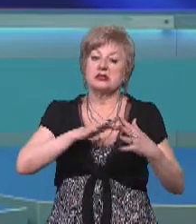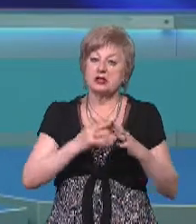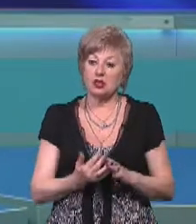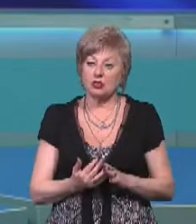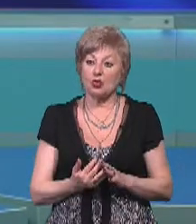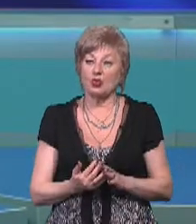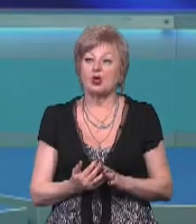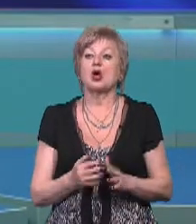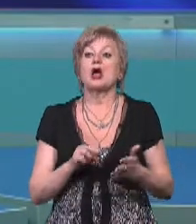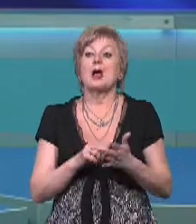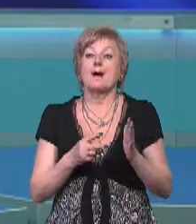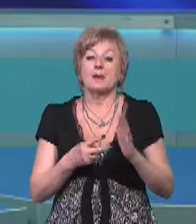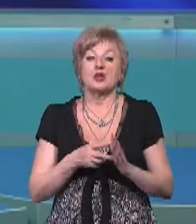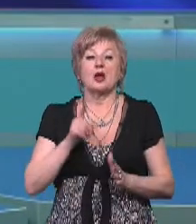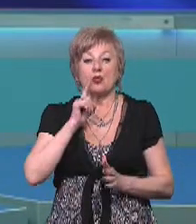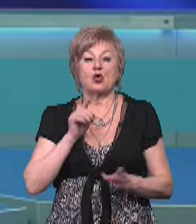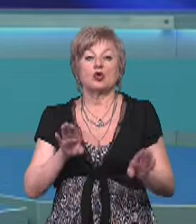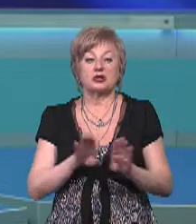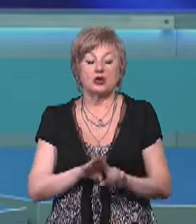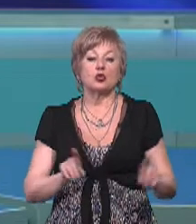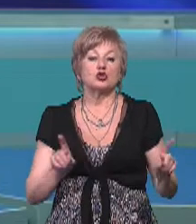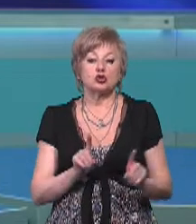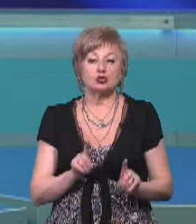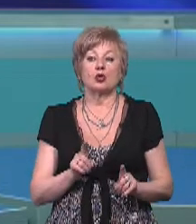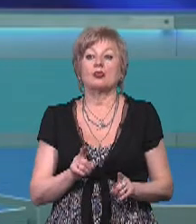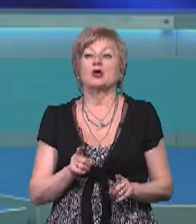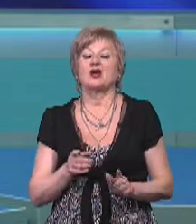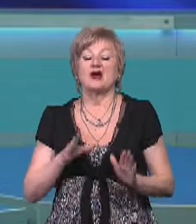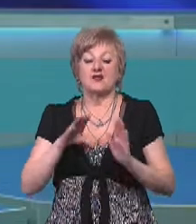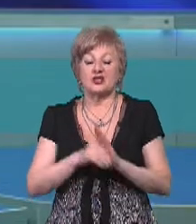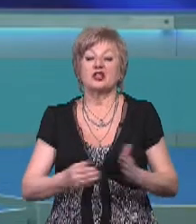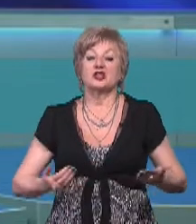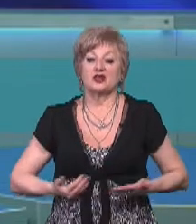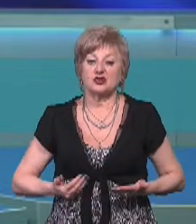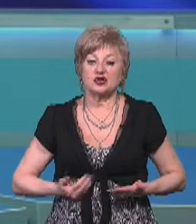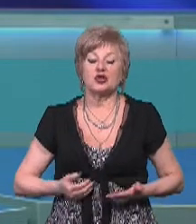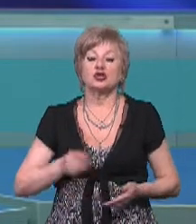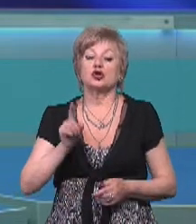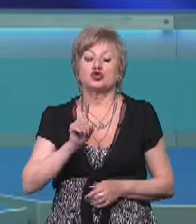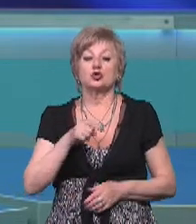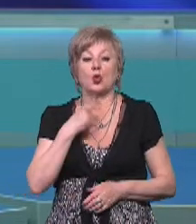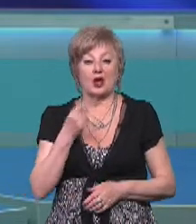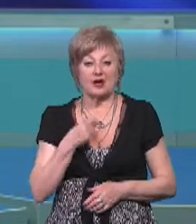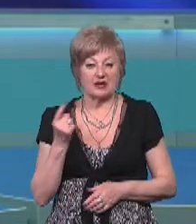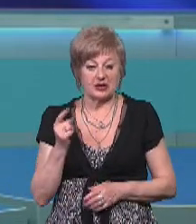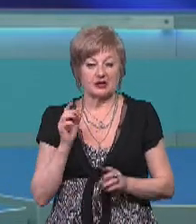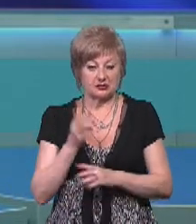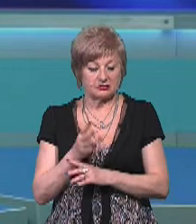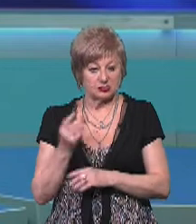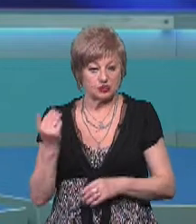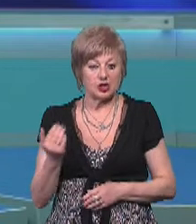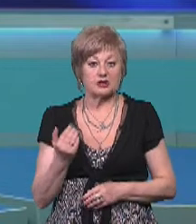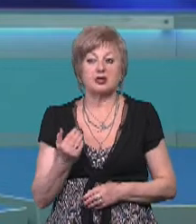території. Тобто план поки що такий, для того, щоб саме втілити у життя те, про що говорилося у сюжеті